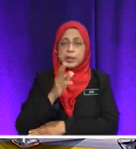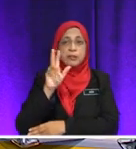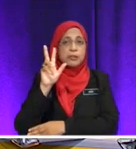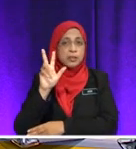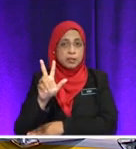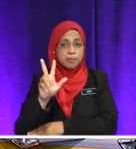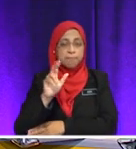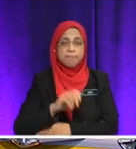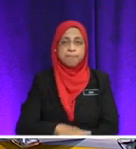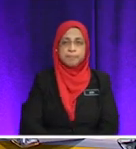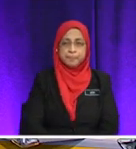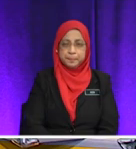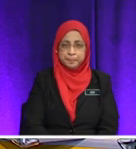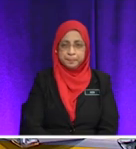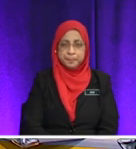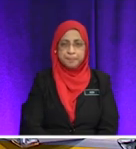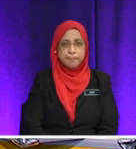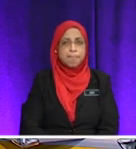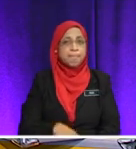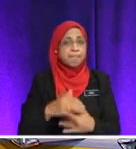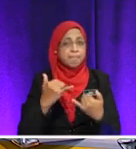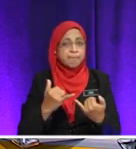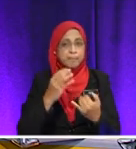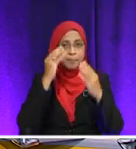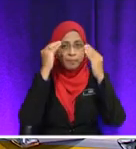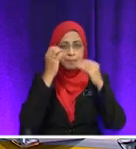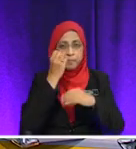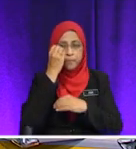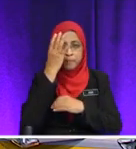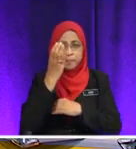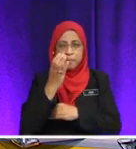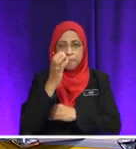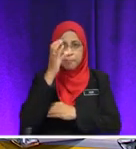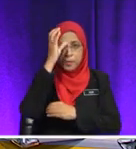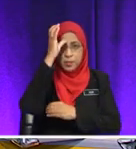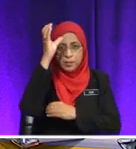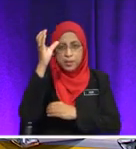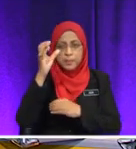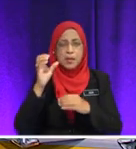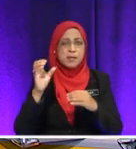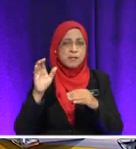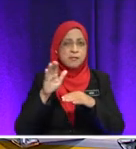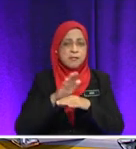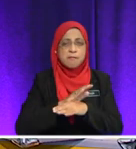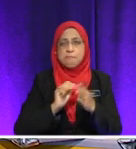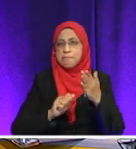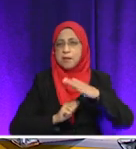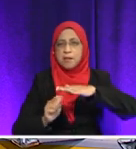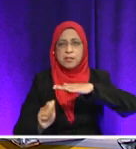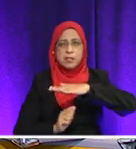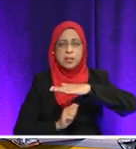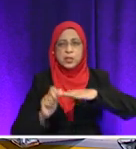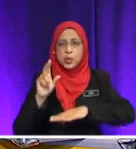ketiga Oke baik sekarang saya akan Jelaskan konsep asas unjuran ortografi jadi pelajar-pajak